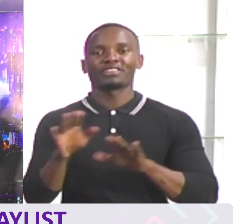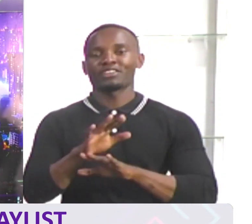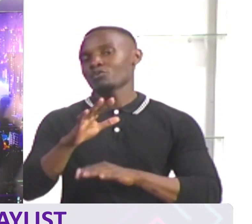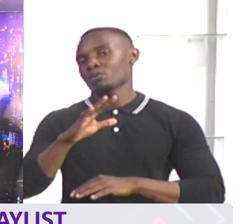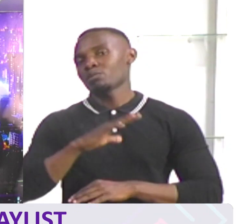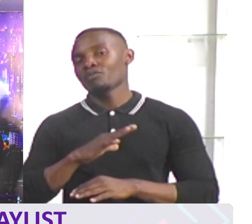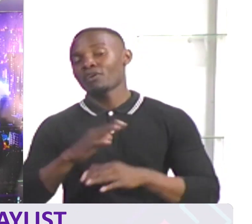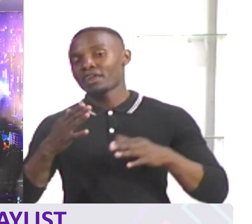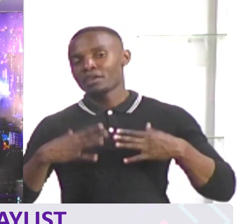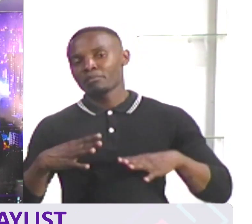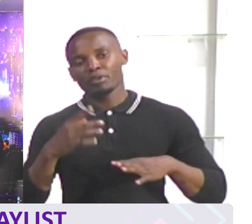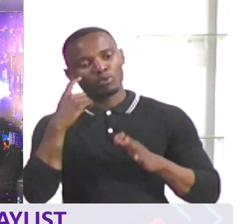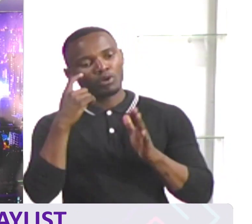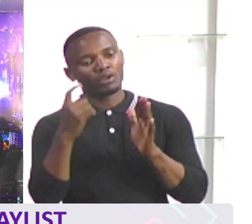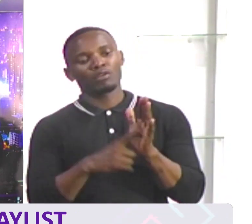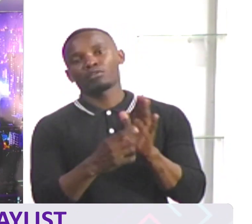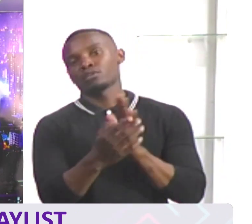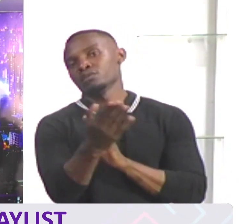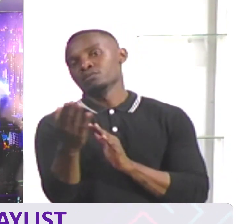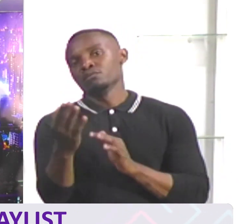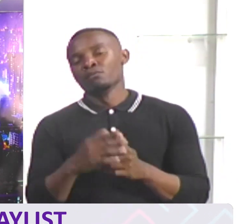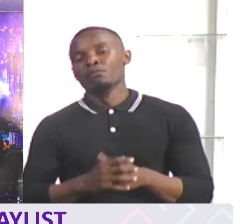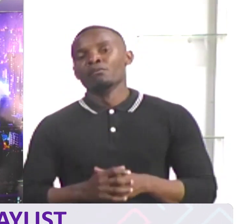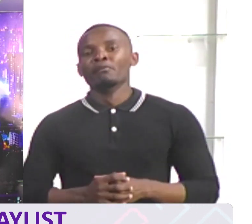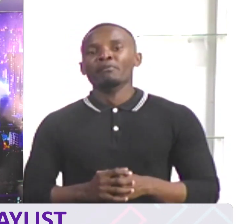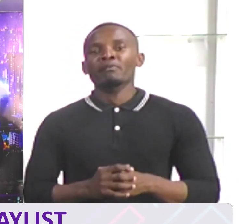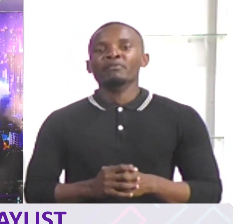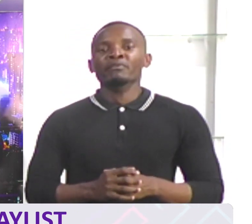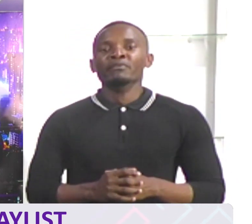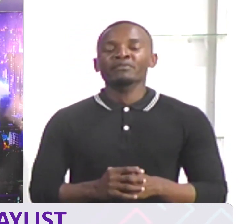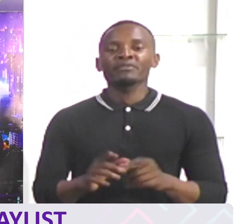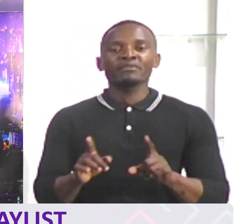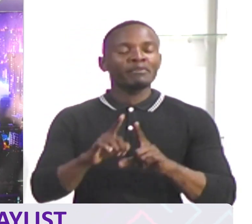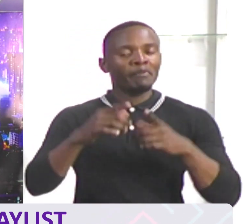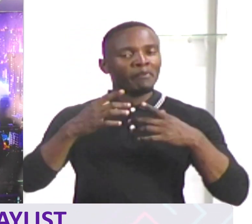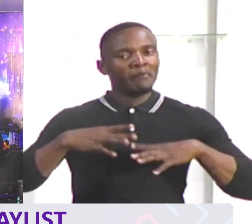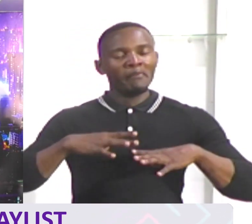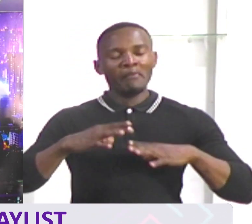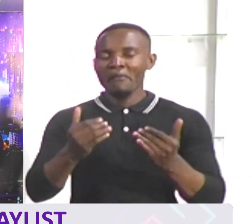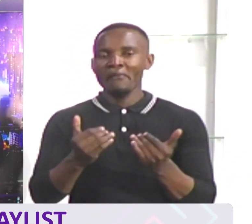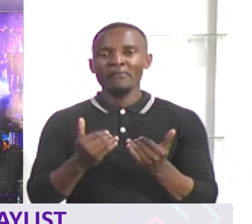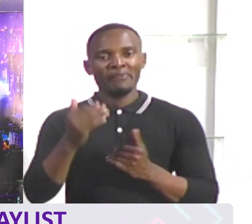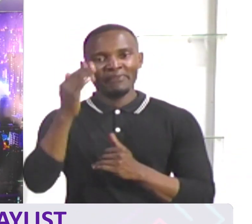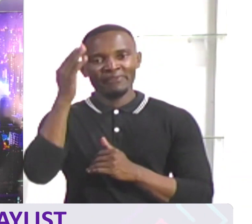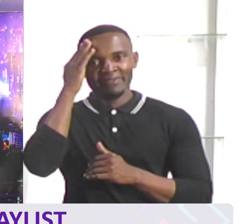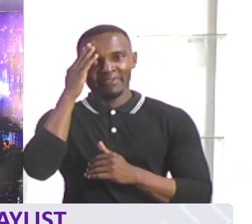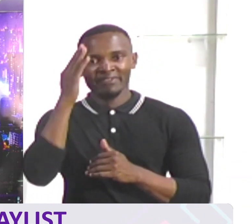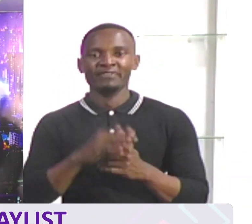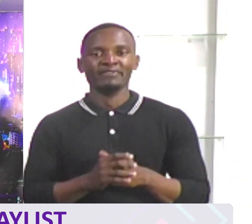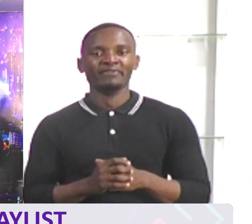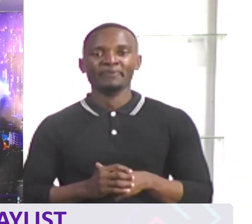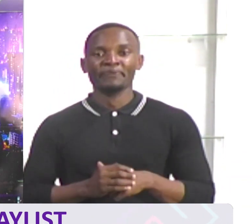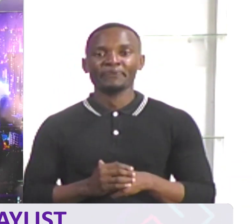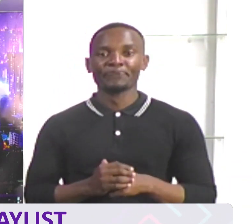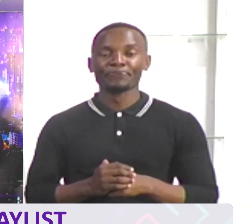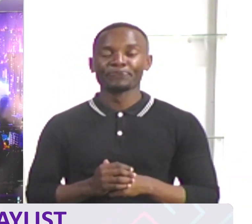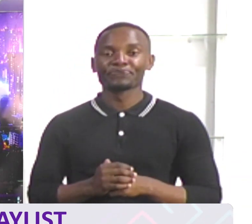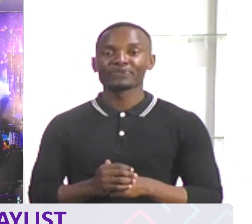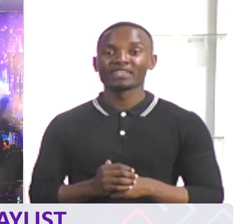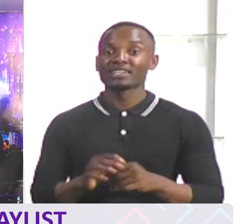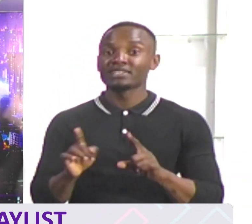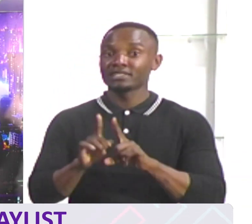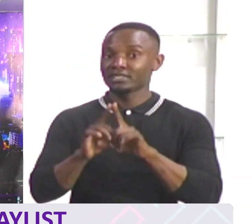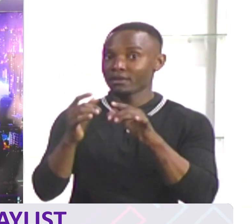inajulikana pale nje ni kwa recognize more even better. So yeye ni kitu moja anafuatilia manane pale nje. Unaona aje mtu wangu? Ndio. Basi unatiki